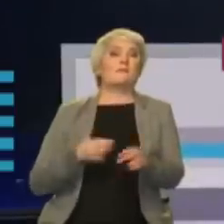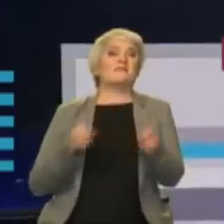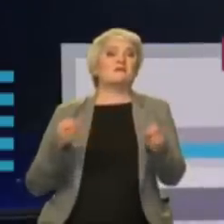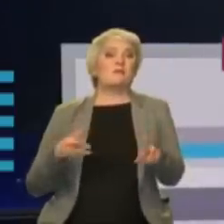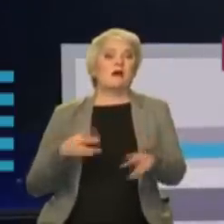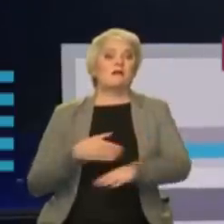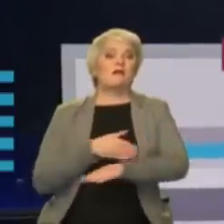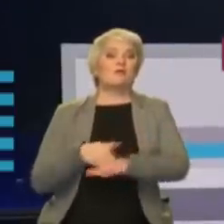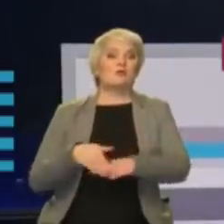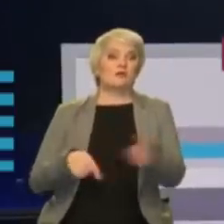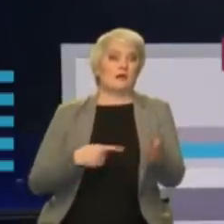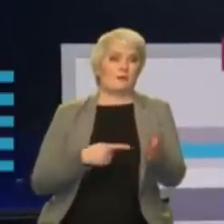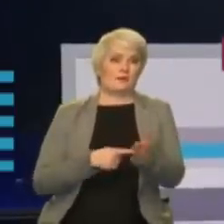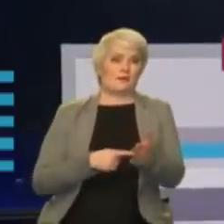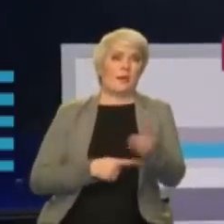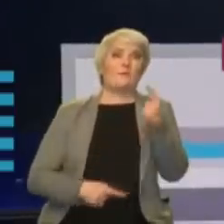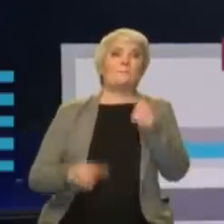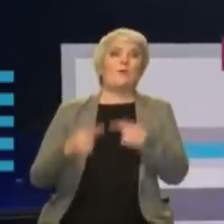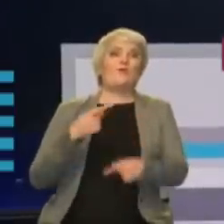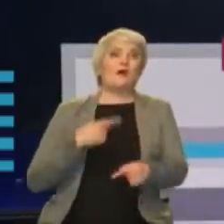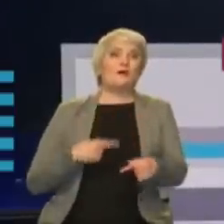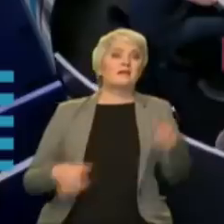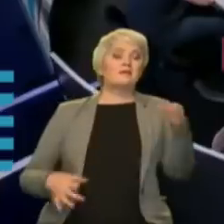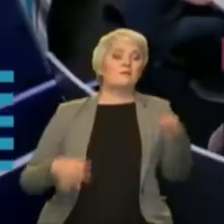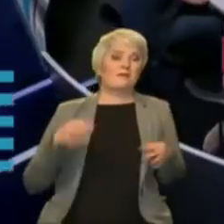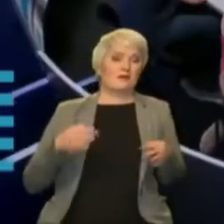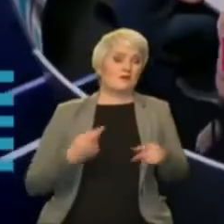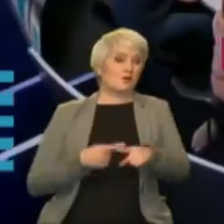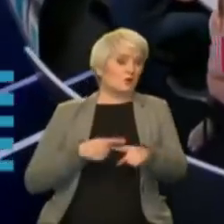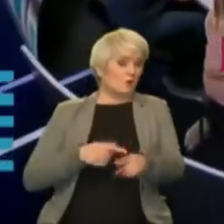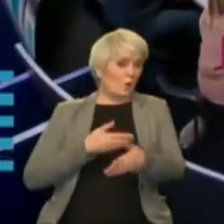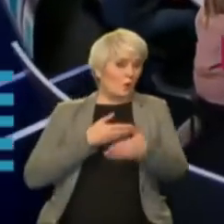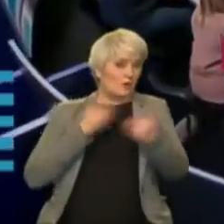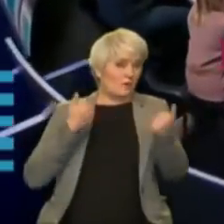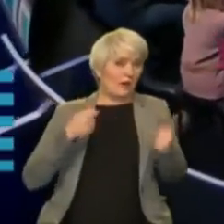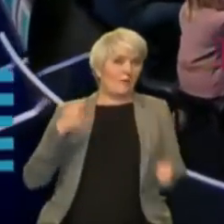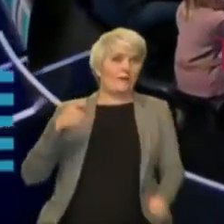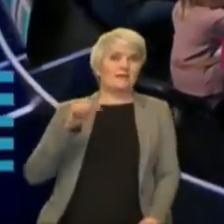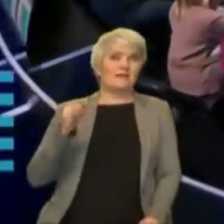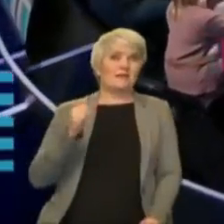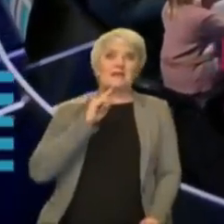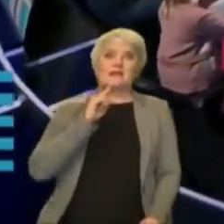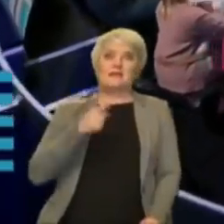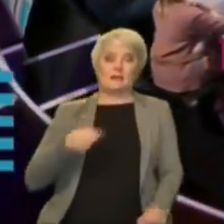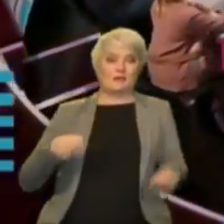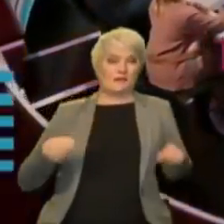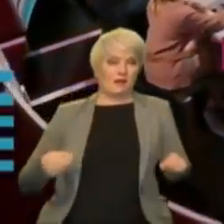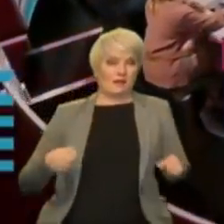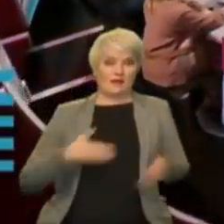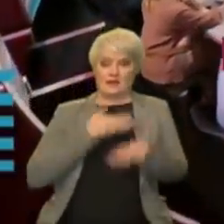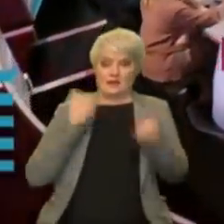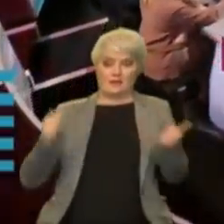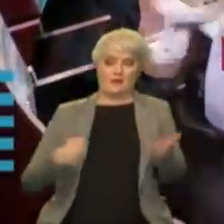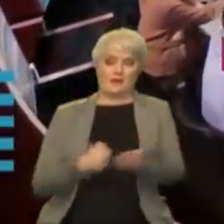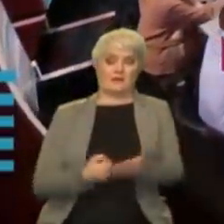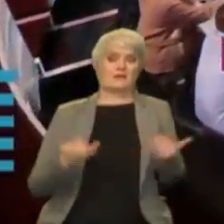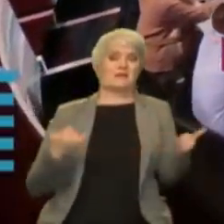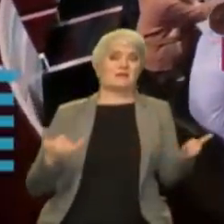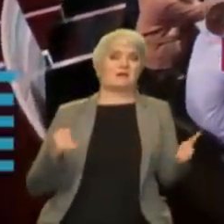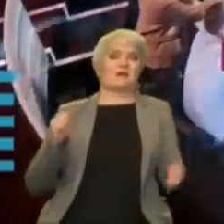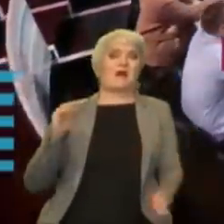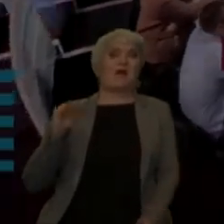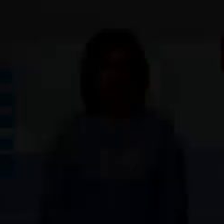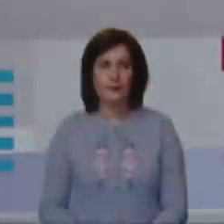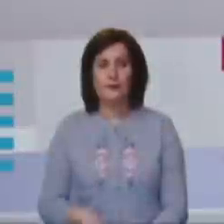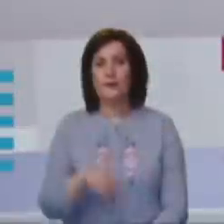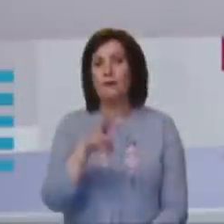повернення справедливості, тому що цього немає, цього не було раніше. Президент Зеленський рік при владі, і цього немає зараз, і в цьому числі Аваков в